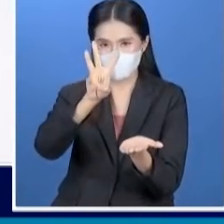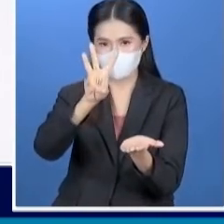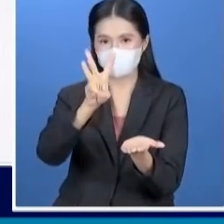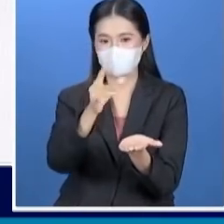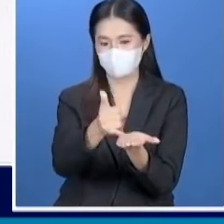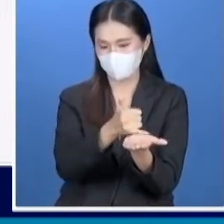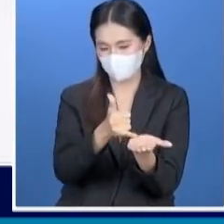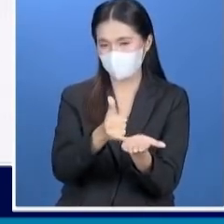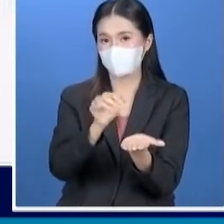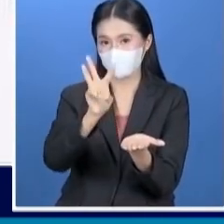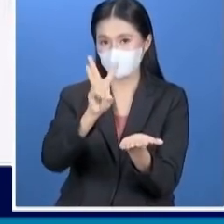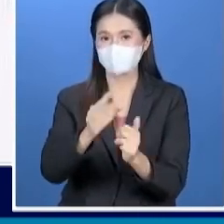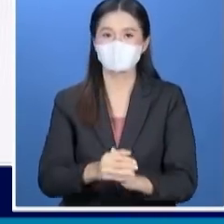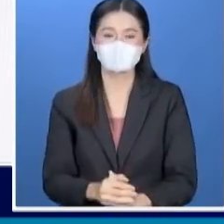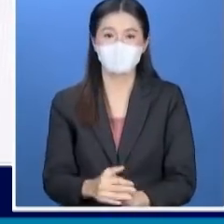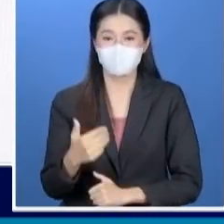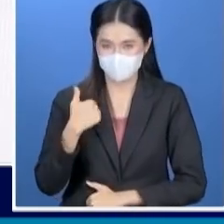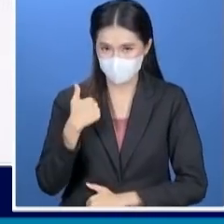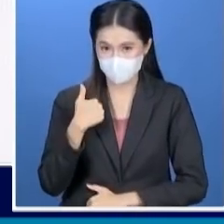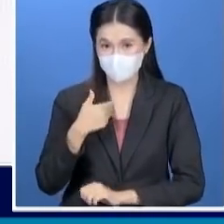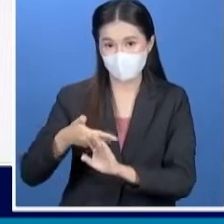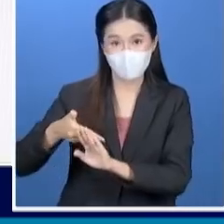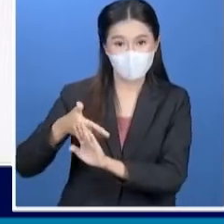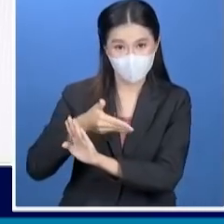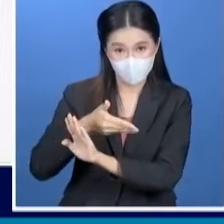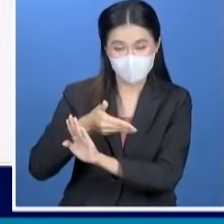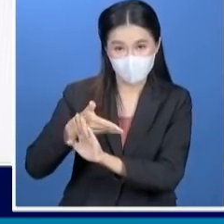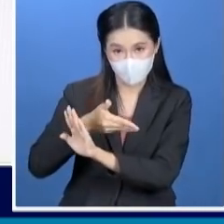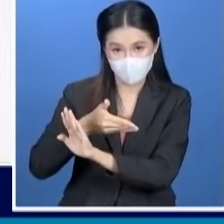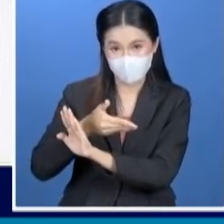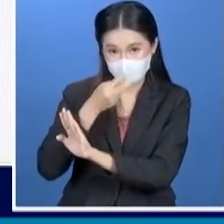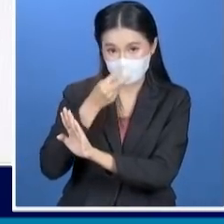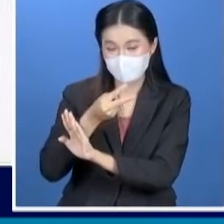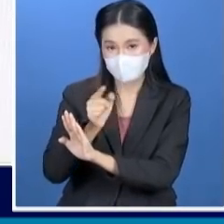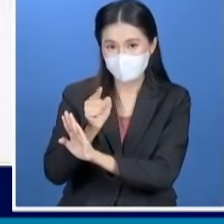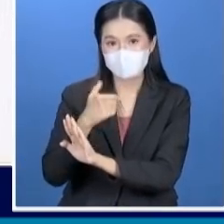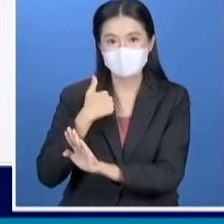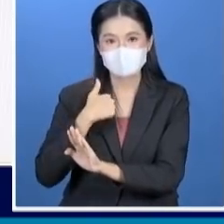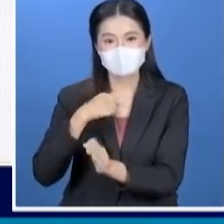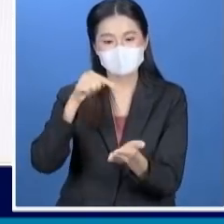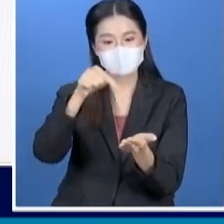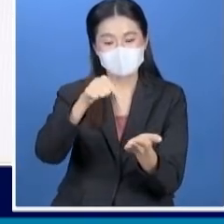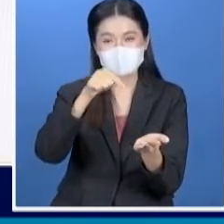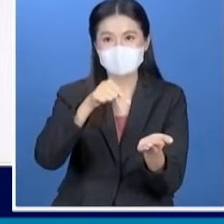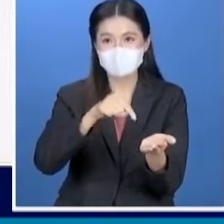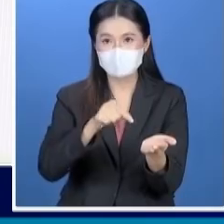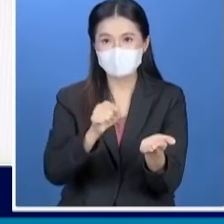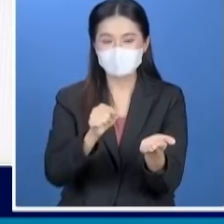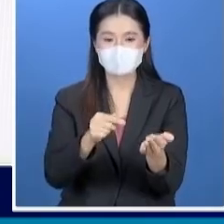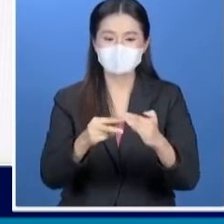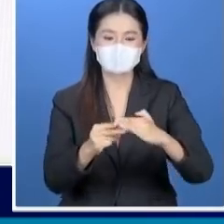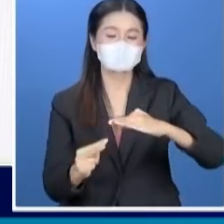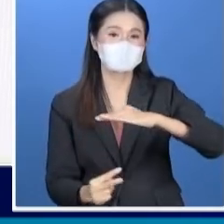ครับแล้วก็ก่อนหน้านี้ถ้าทุกท่านจำได้ก็จะมีการชี้ว่าตั้งแต่สะพ